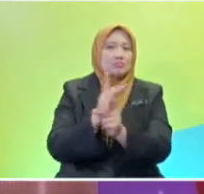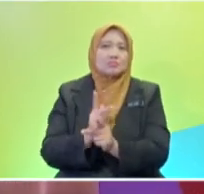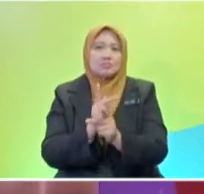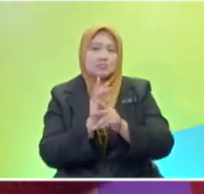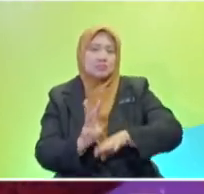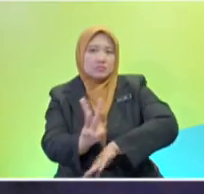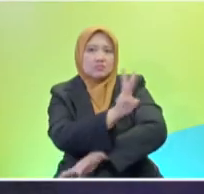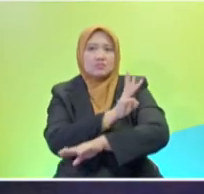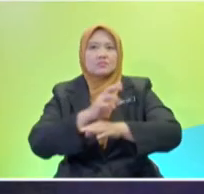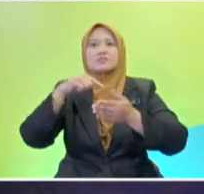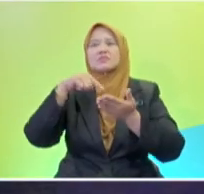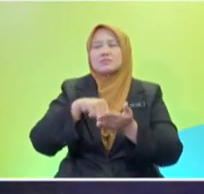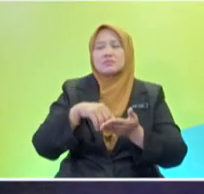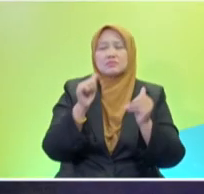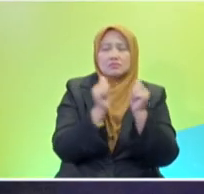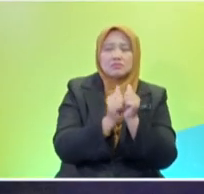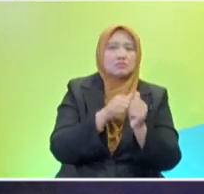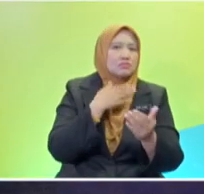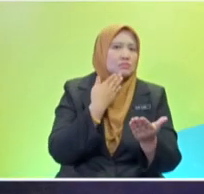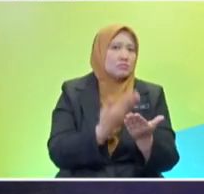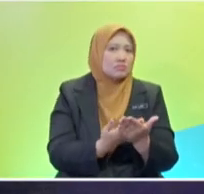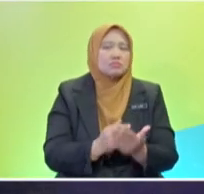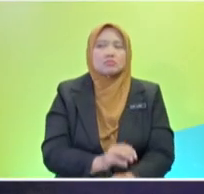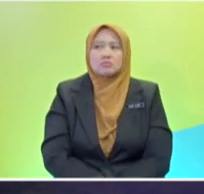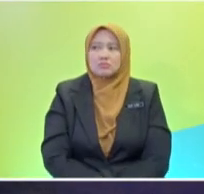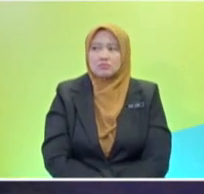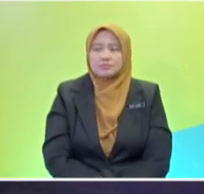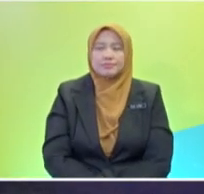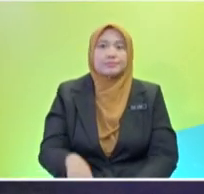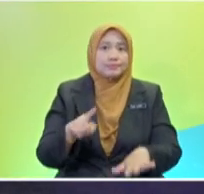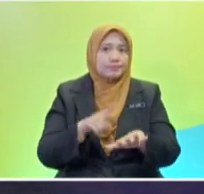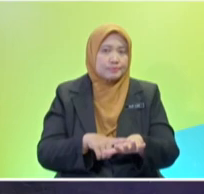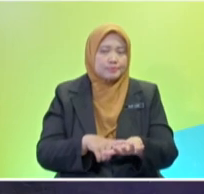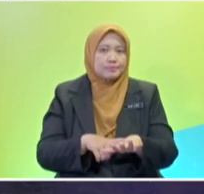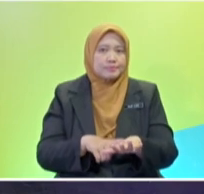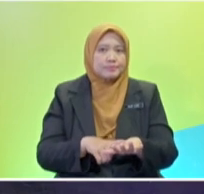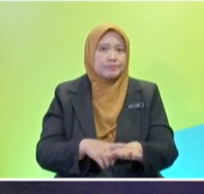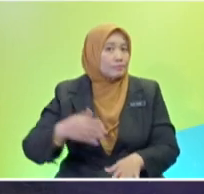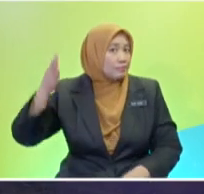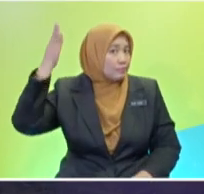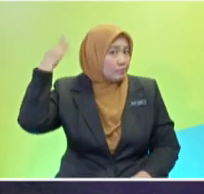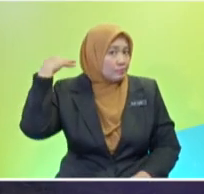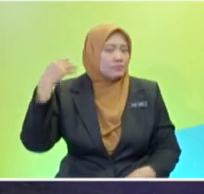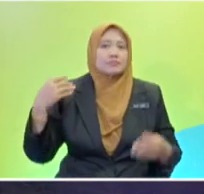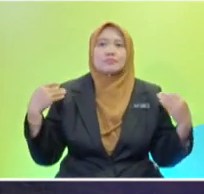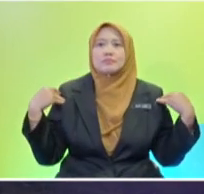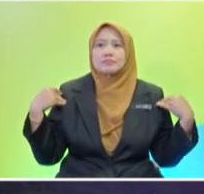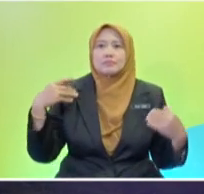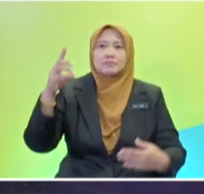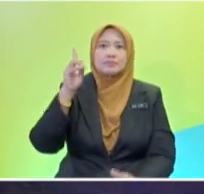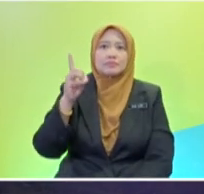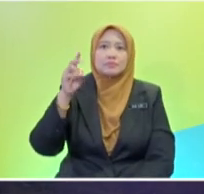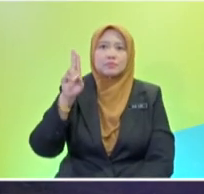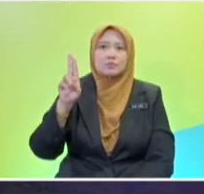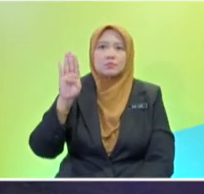laki belum Jaga kawasan ini dan sebenarnya belakang tuh ada anggota Sule yang kita sebut sebagai dubur Oke di bagian